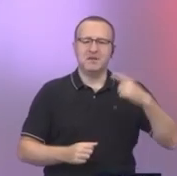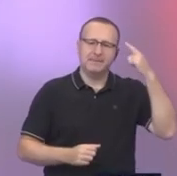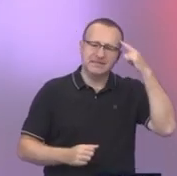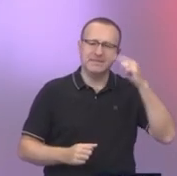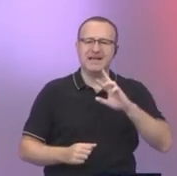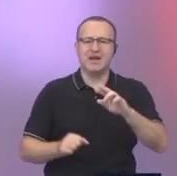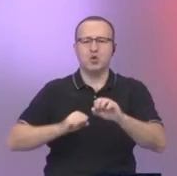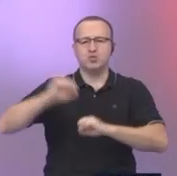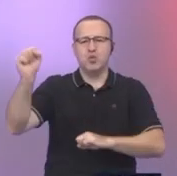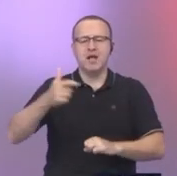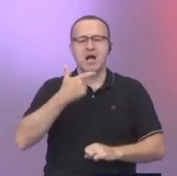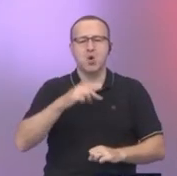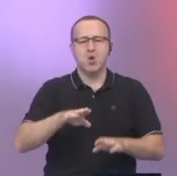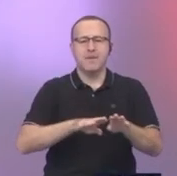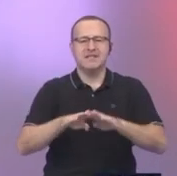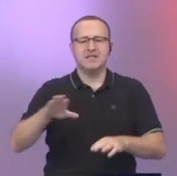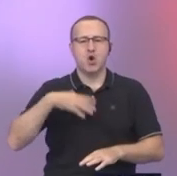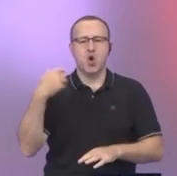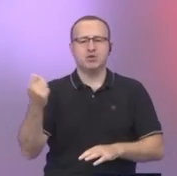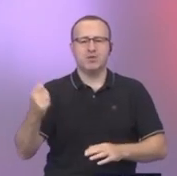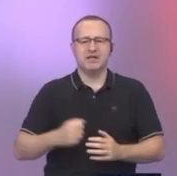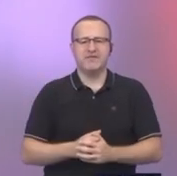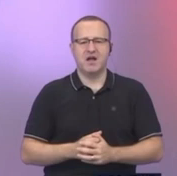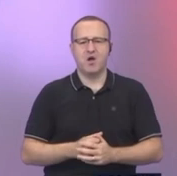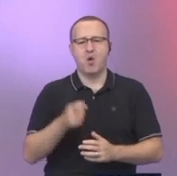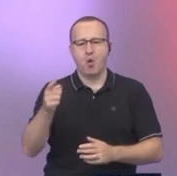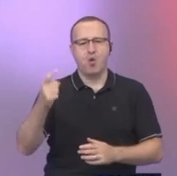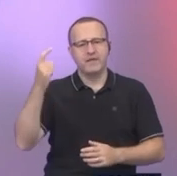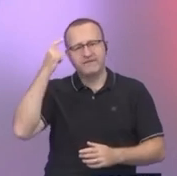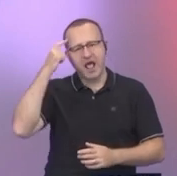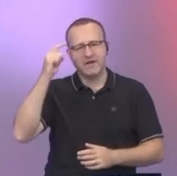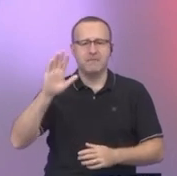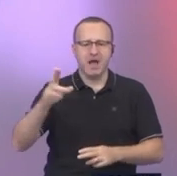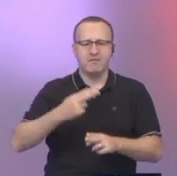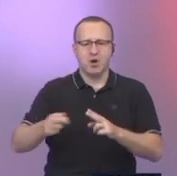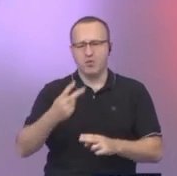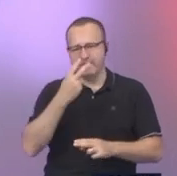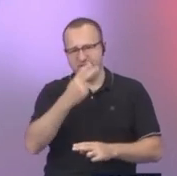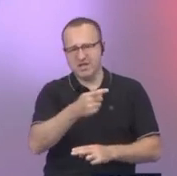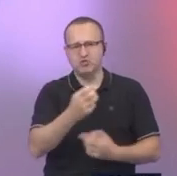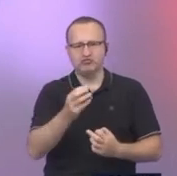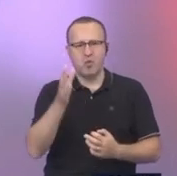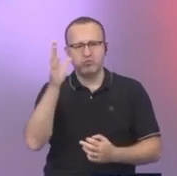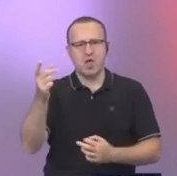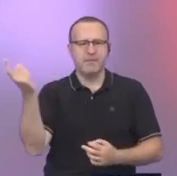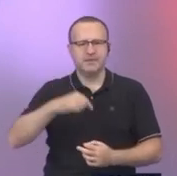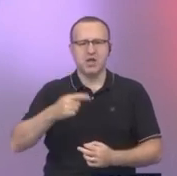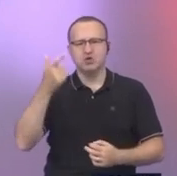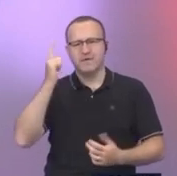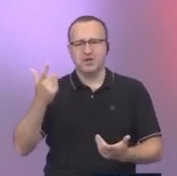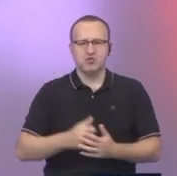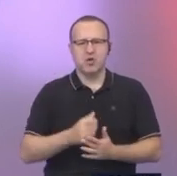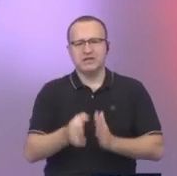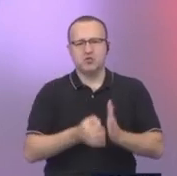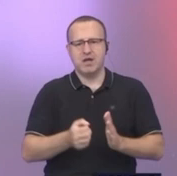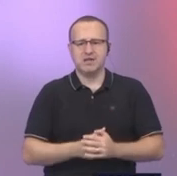ako minister hospodárstva, ktorý to v hlave má ešte ako tak v poriadku, vidí, čo sa valí na Slovensko. A možno, že mu aj